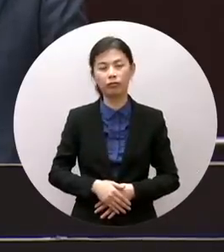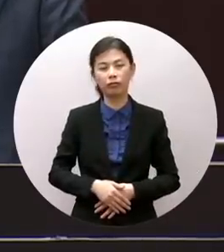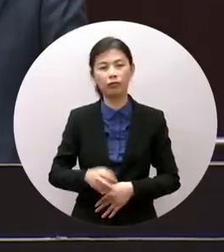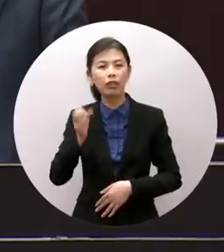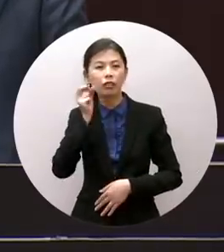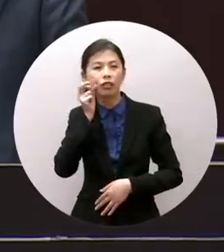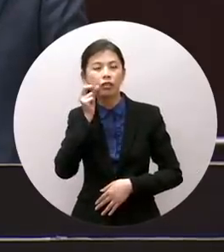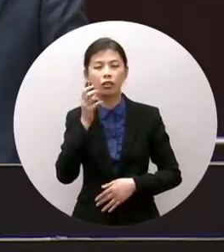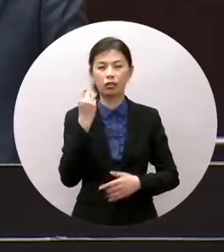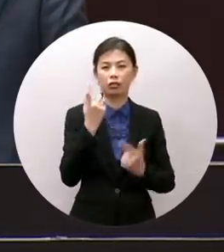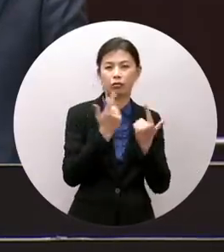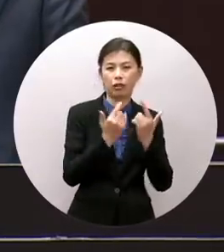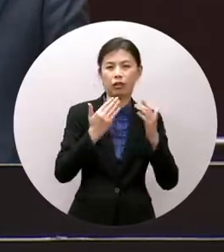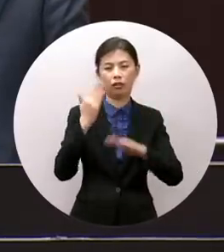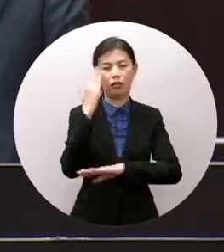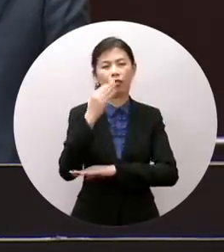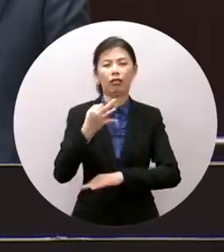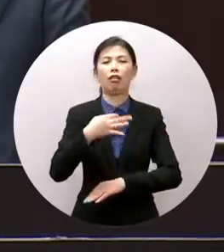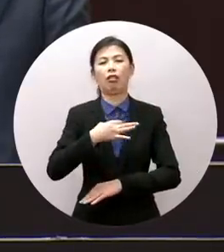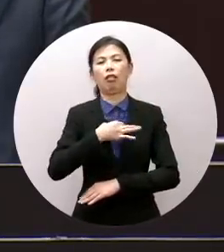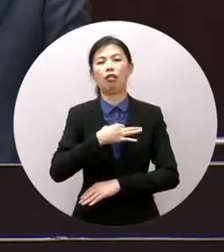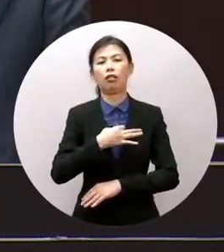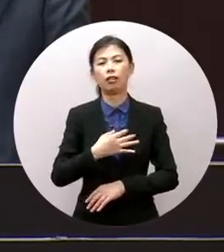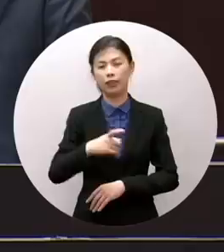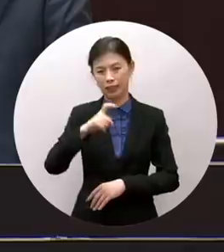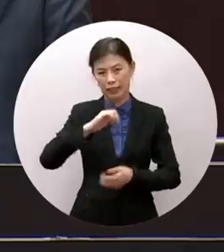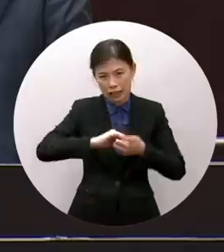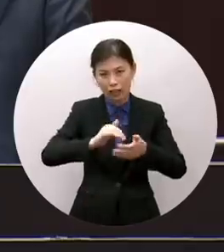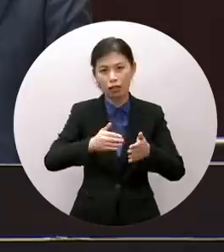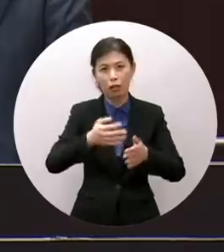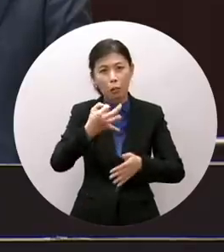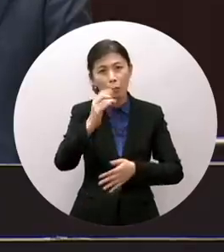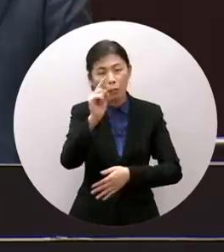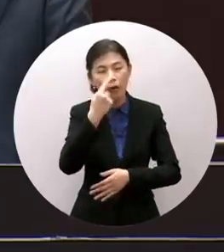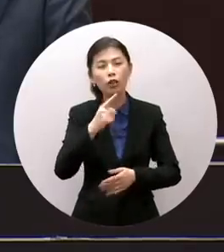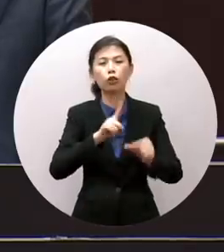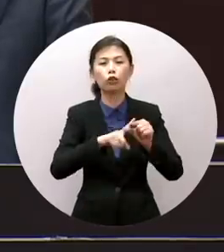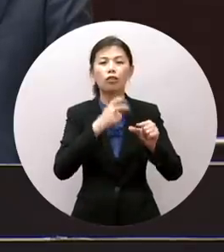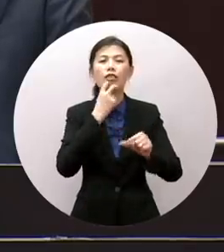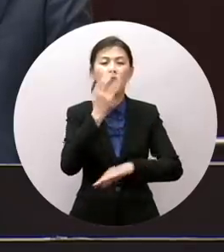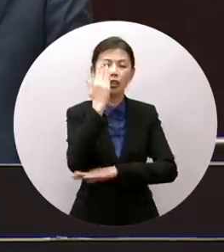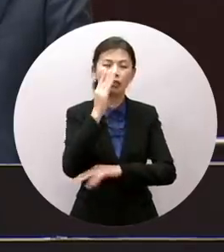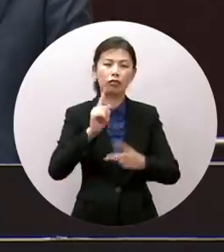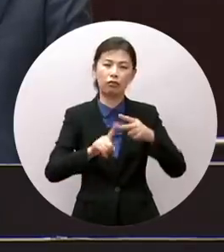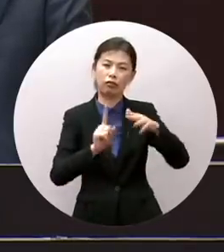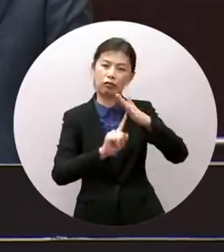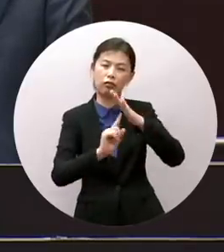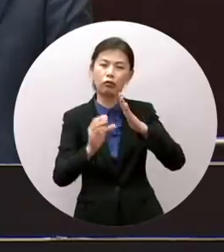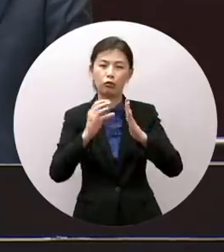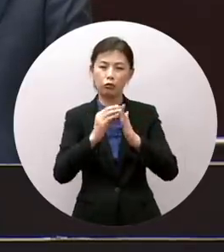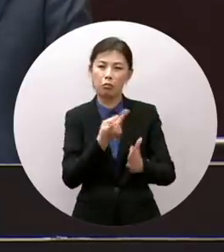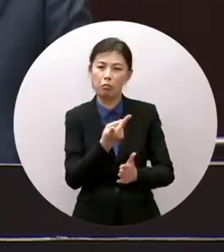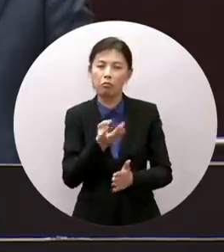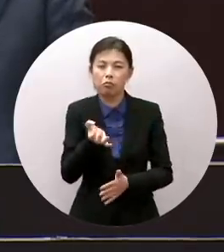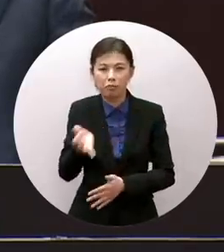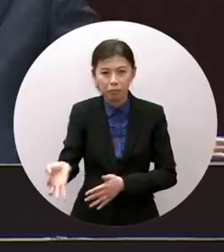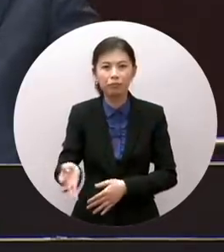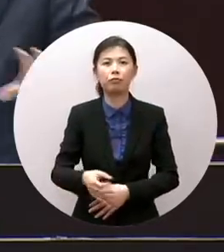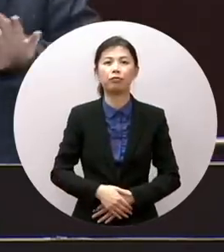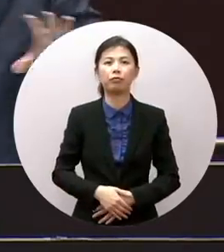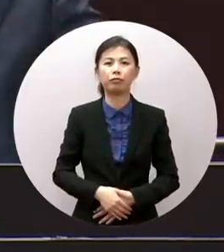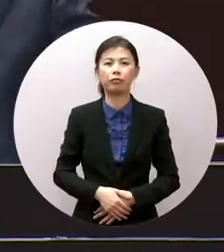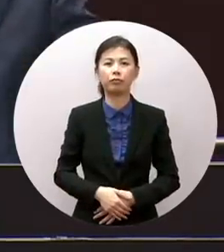们没办法去负担，一定要讲吼，叫咱的中央，叫咱的，包含咱的高工局及平民，吼，因为本来这